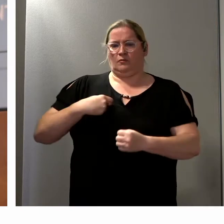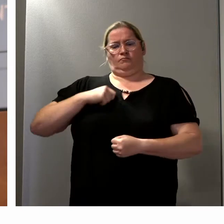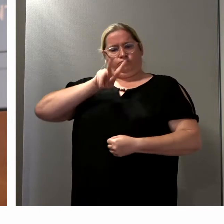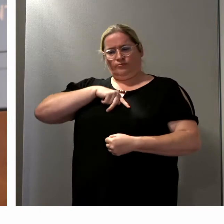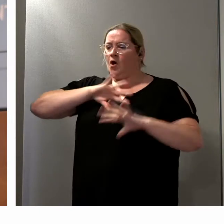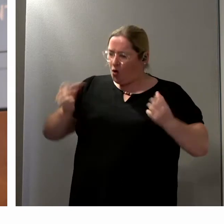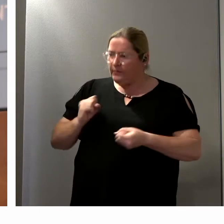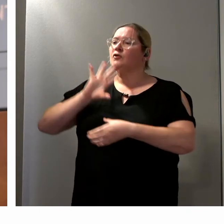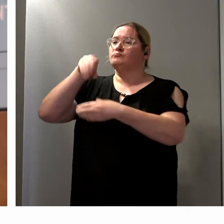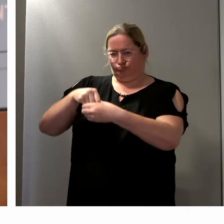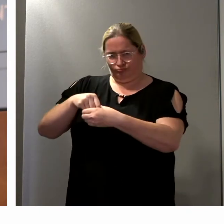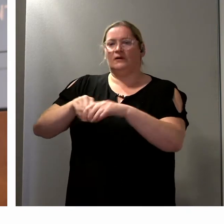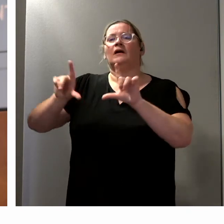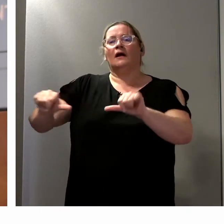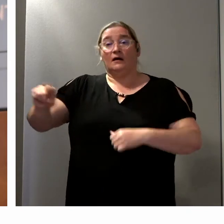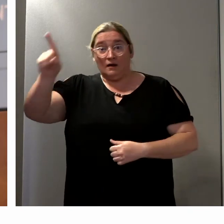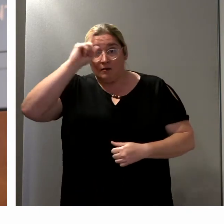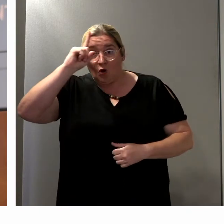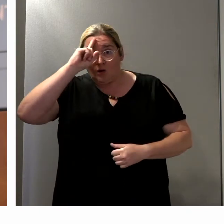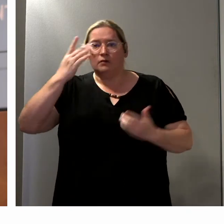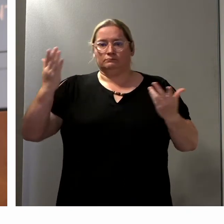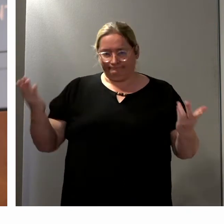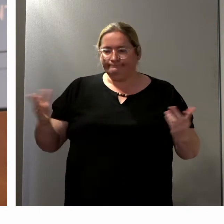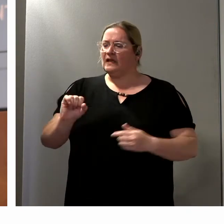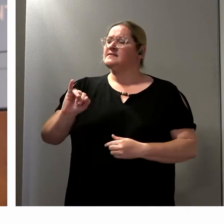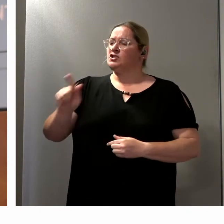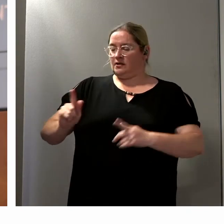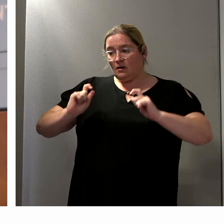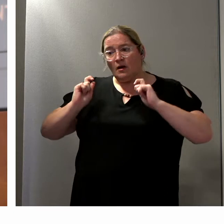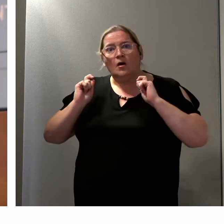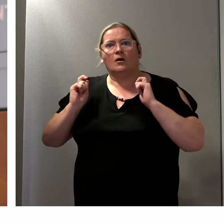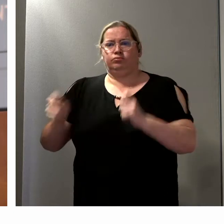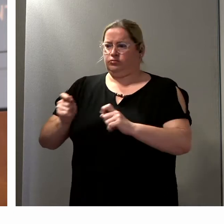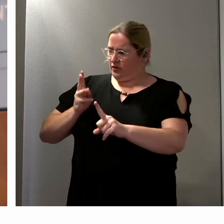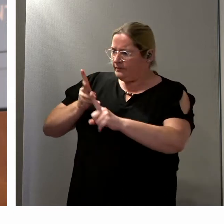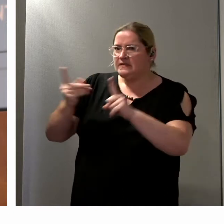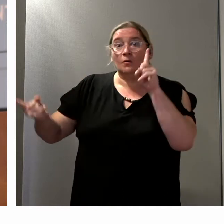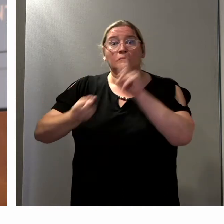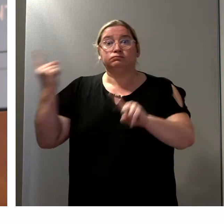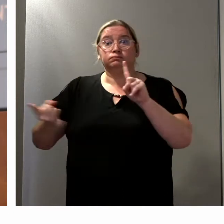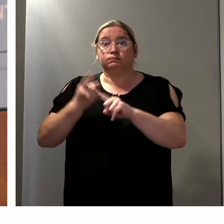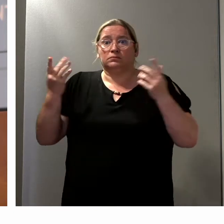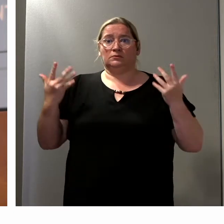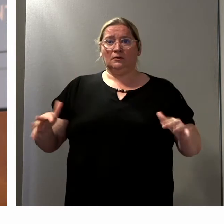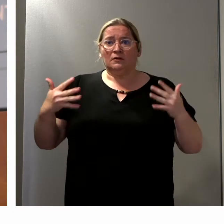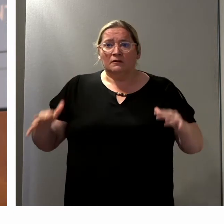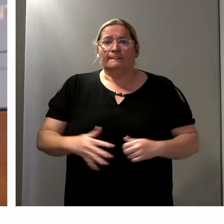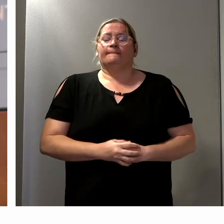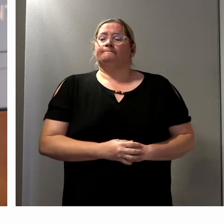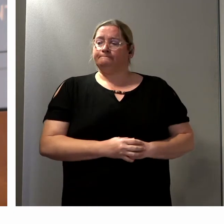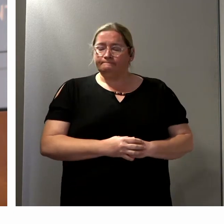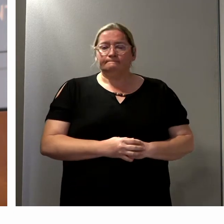sujet-là, puisqu'il y a un mandat très ambitieux qui a été confié au SIG, au système d'information du gouvernement.